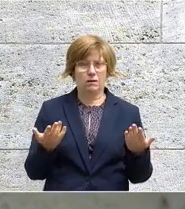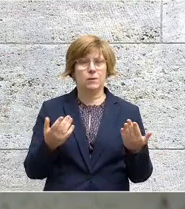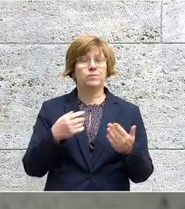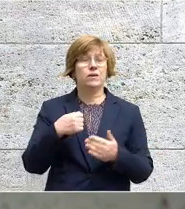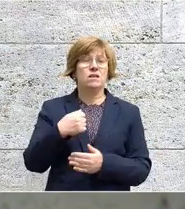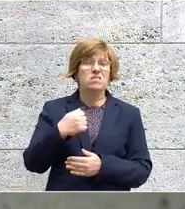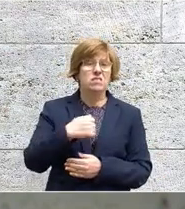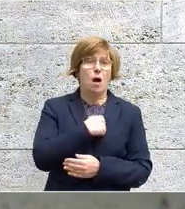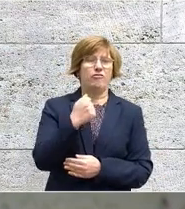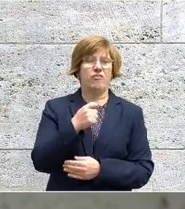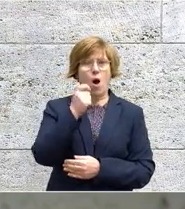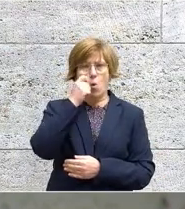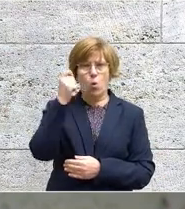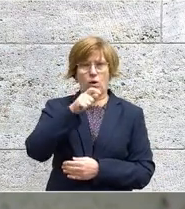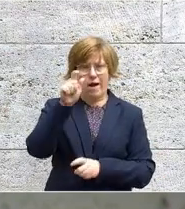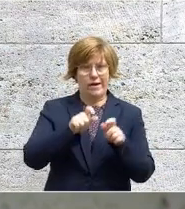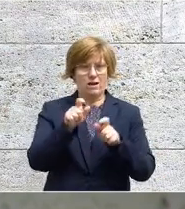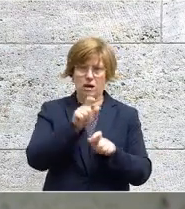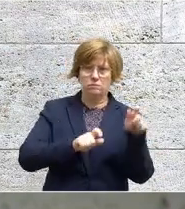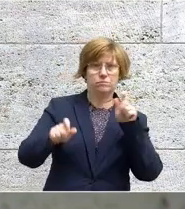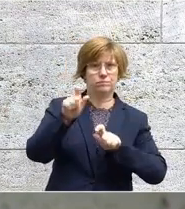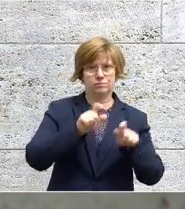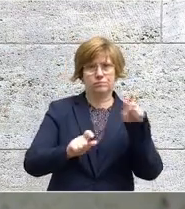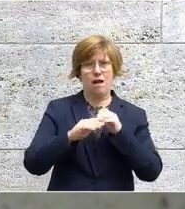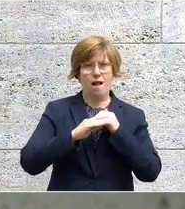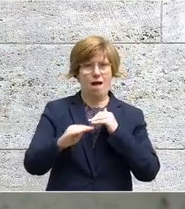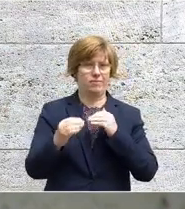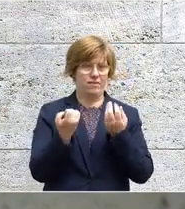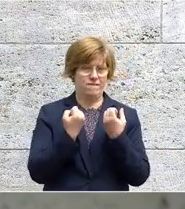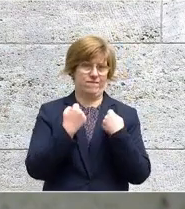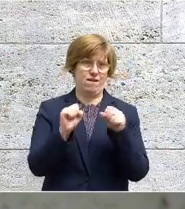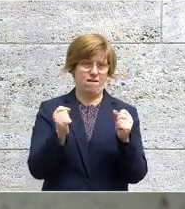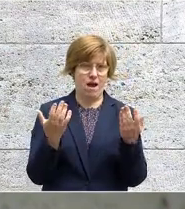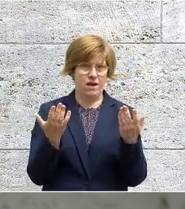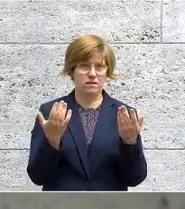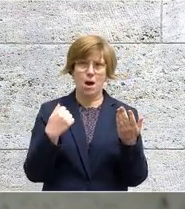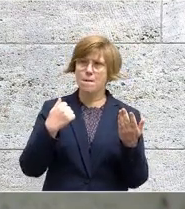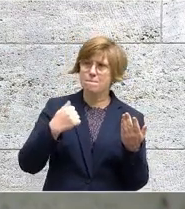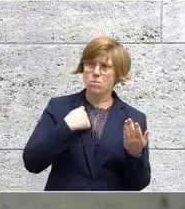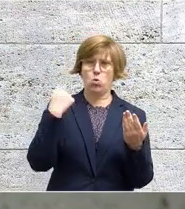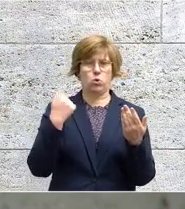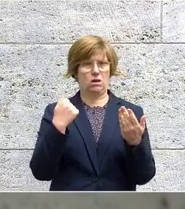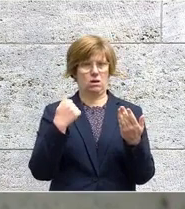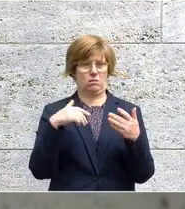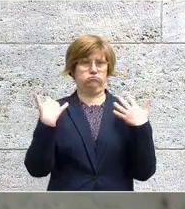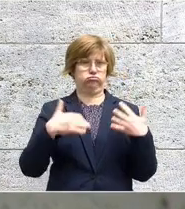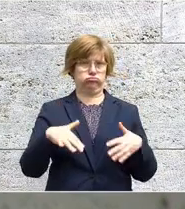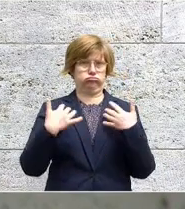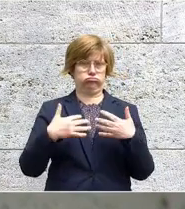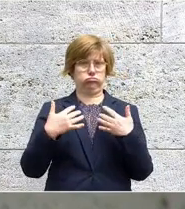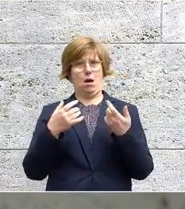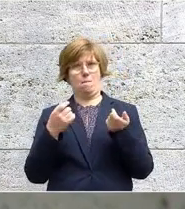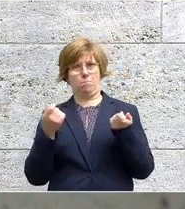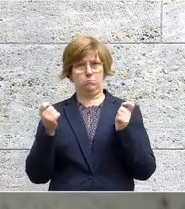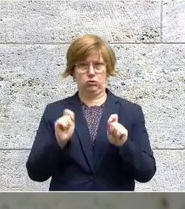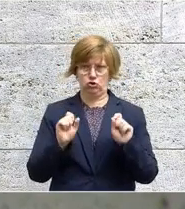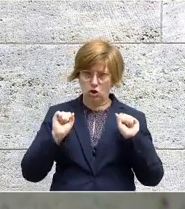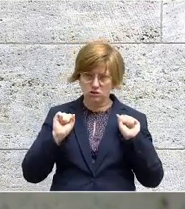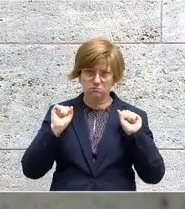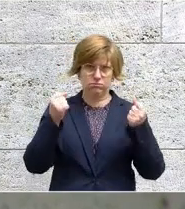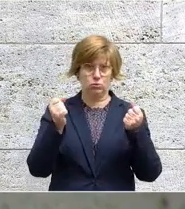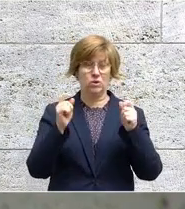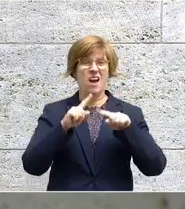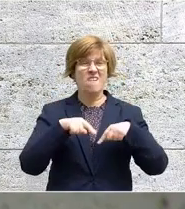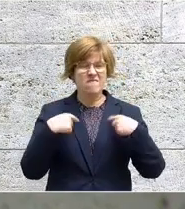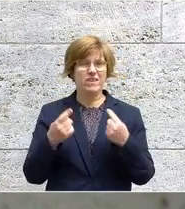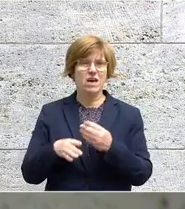Die tapferen Ukrainerinnen und Ukrainer verteidigen ihr Land und ihre Freiheit in mutiger, bewundernswerter Entschlossenheit. Und